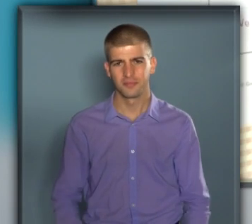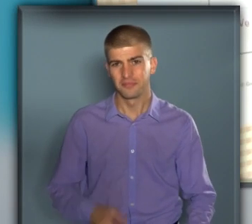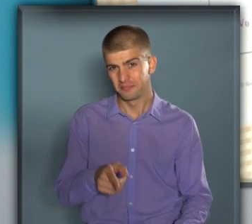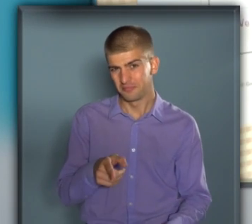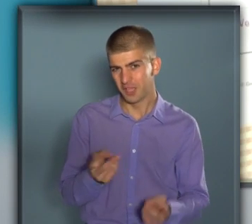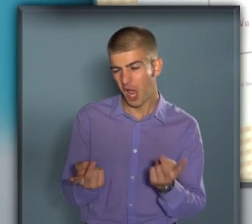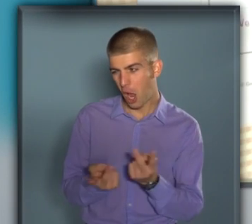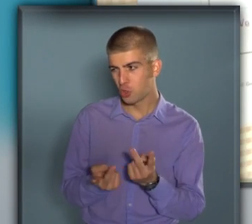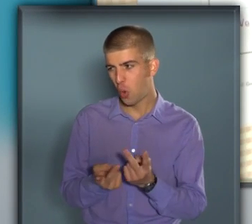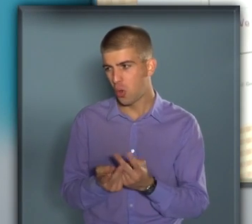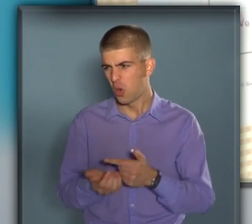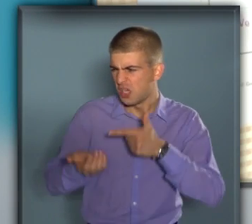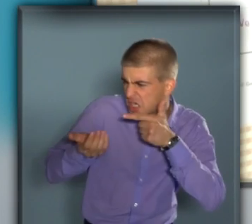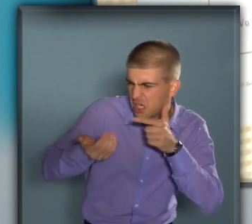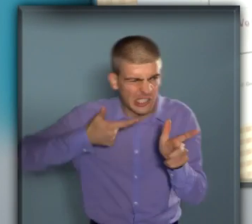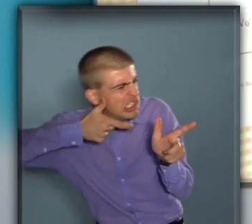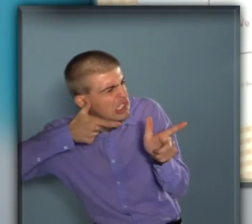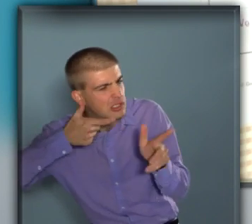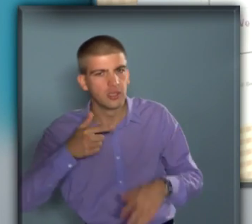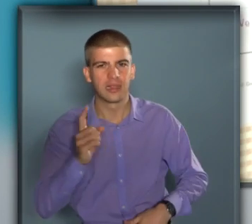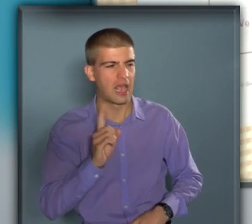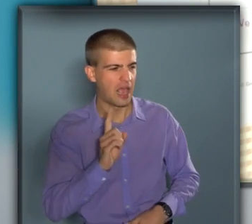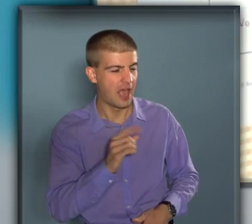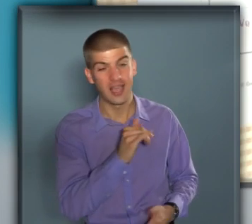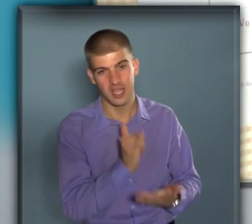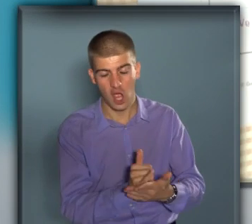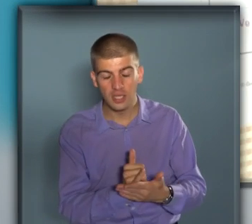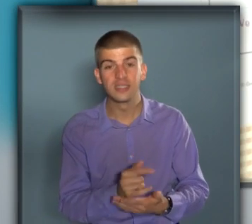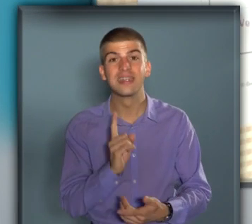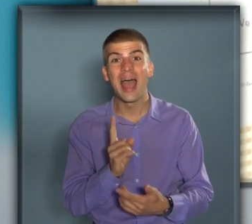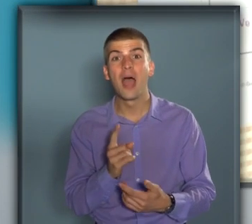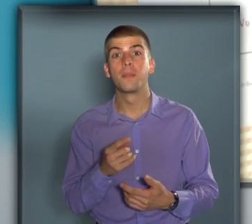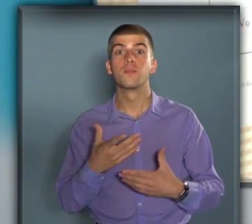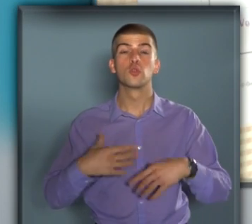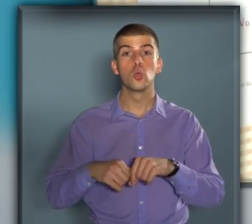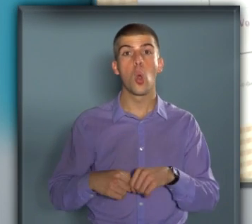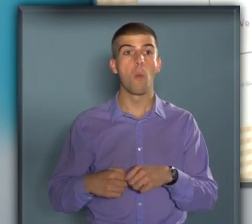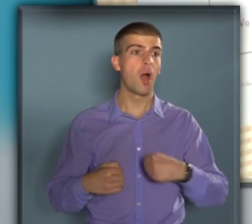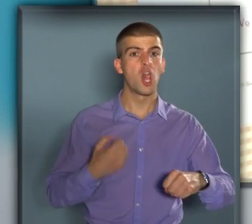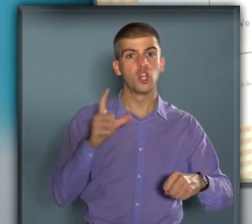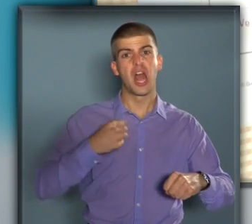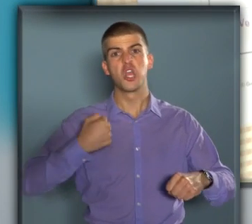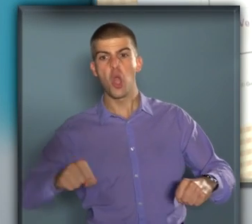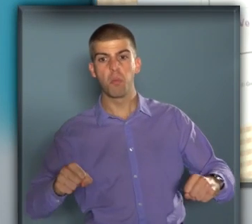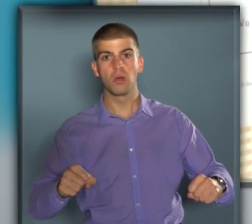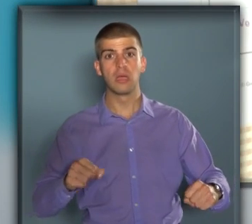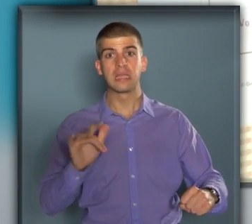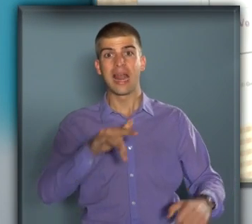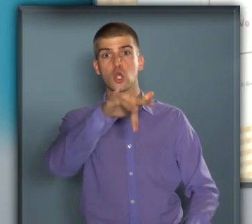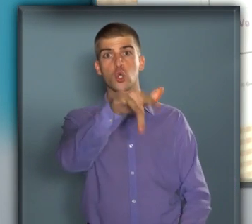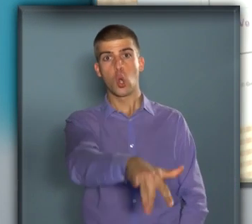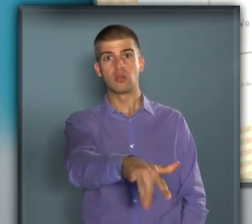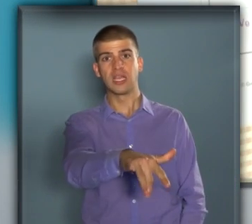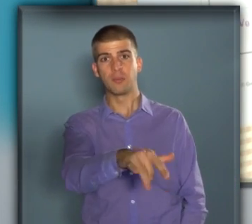lövészárkos hasonlathoz hozzászólnék még annyit, hogy az egy dolog, hogy a szülő a bal oldalon, a tanár pedig a jobb oldalon, a gyerek meg középen áll. Igen. Tehát